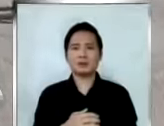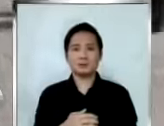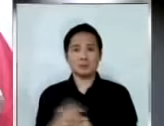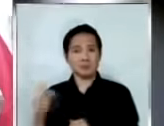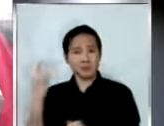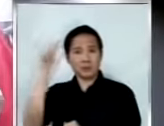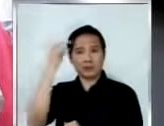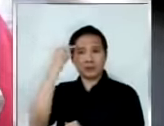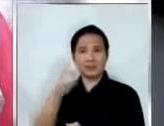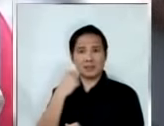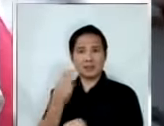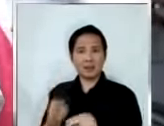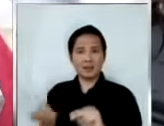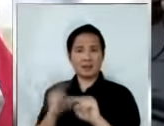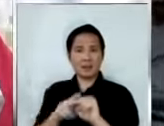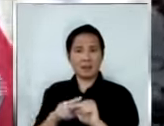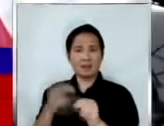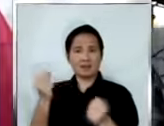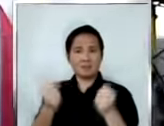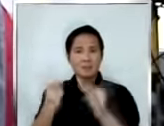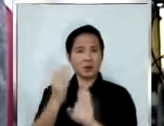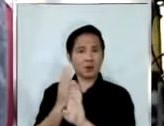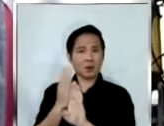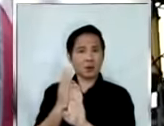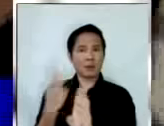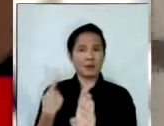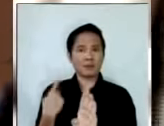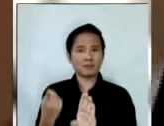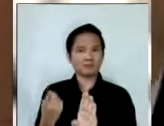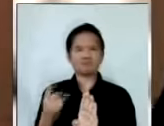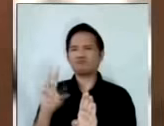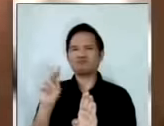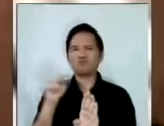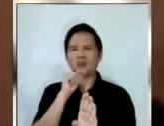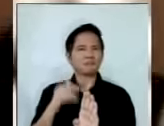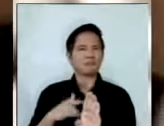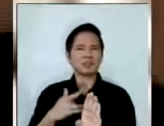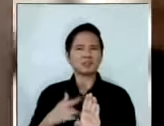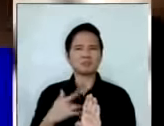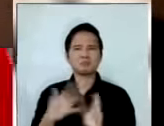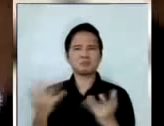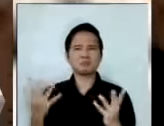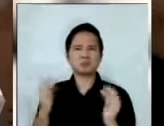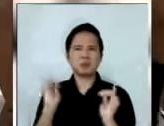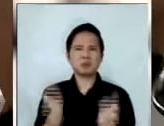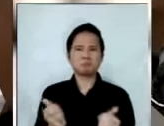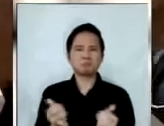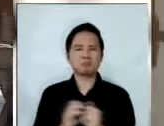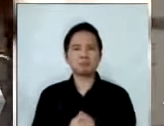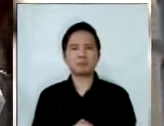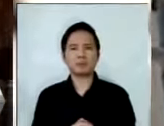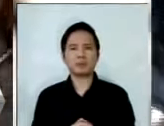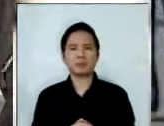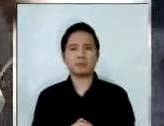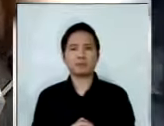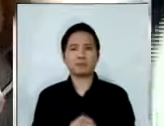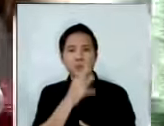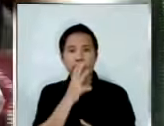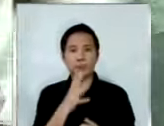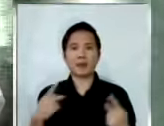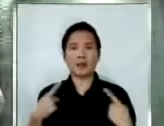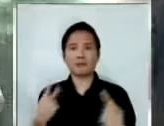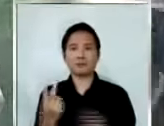Lunes. Maraming ampos pero kulang pa rin. Ang babaeng ito na may bitbit pa namang aso, ramdam ang hirap